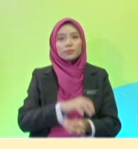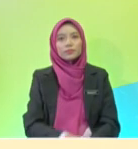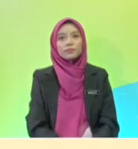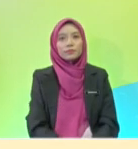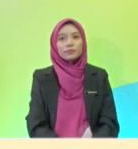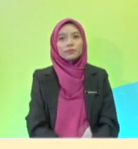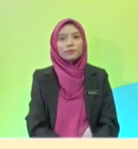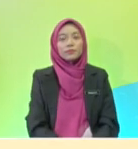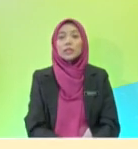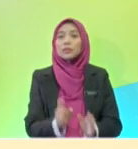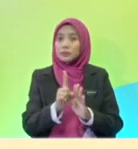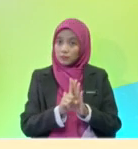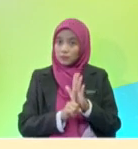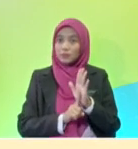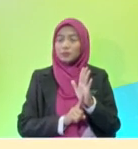di